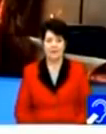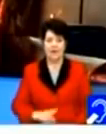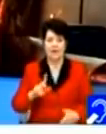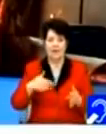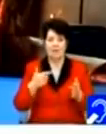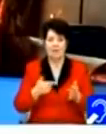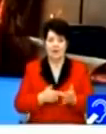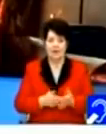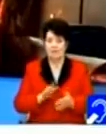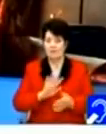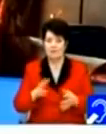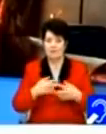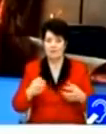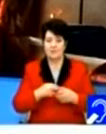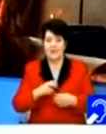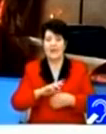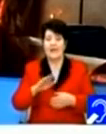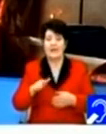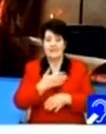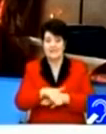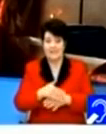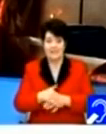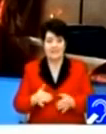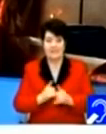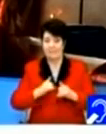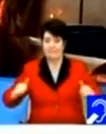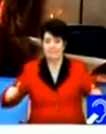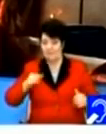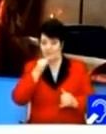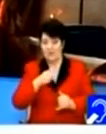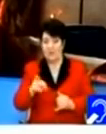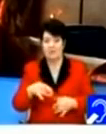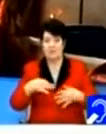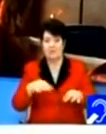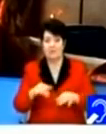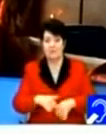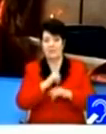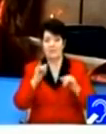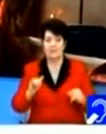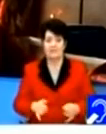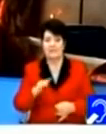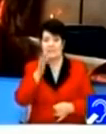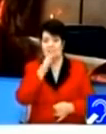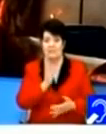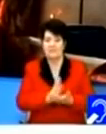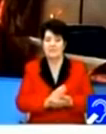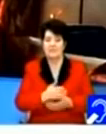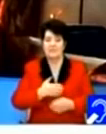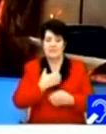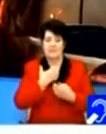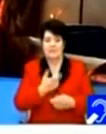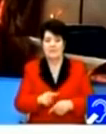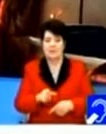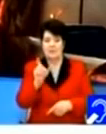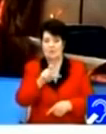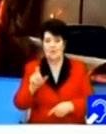Orașul nu-i din cauciuc, străzile nu mai pot fi lărgite, iar numărul de mașini este în creștere. În acest ritm, Chișinăul devine un infern pentru locuitori,